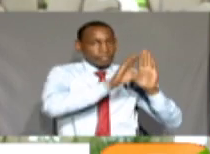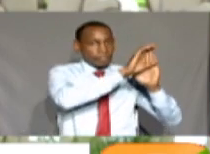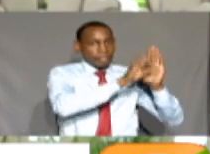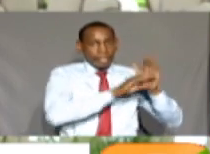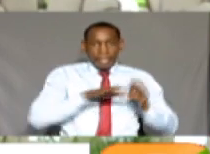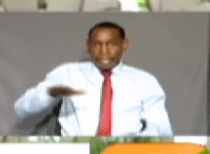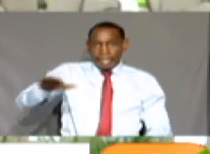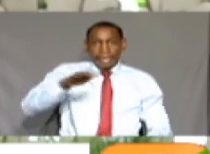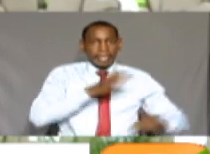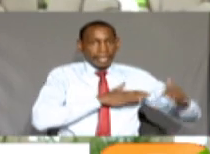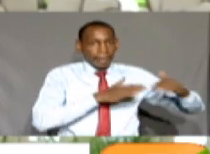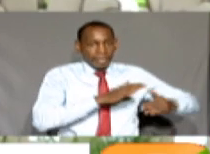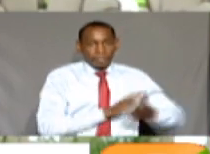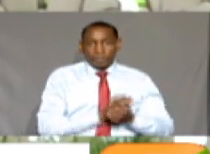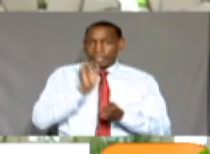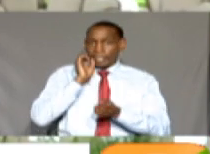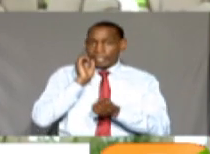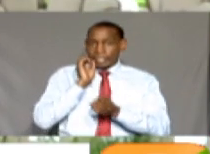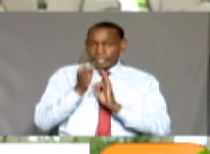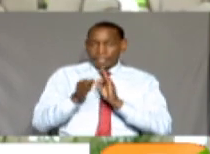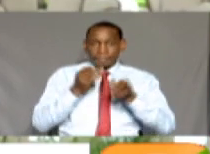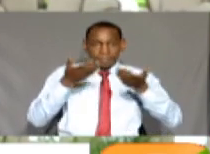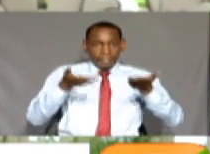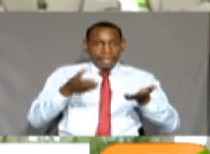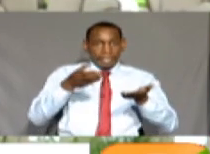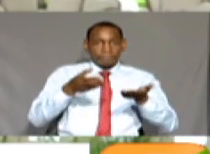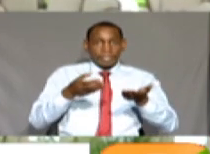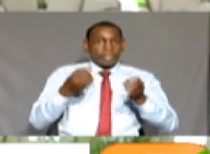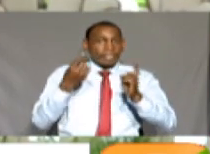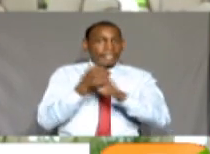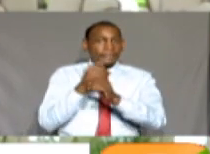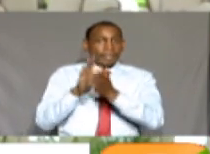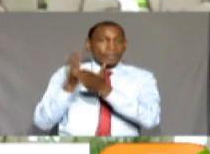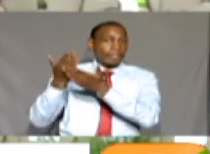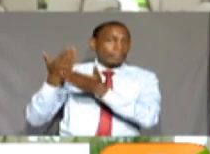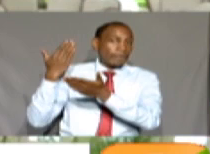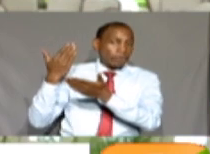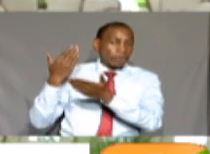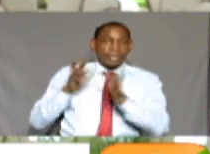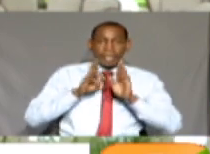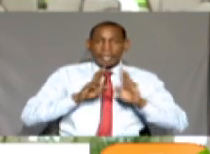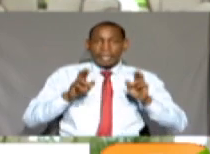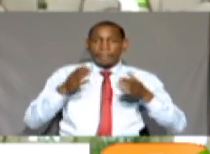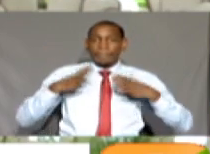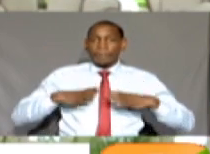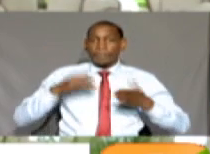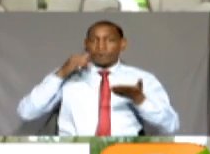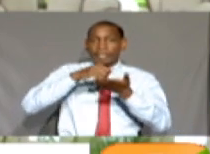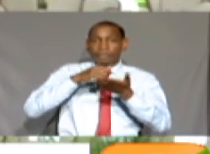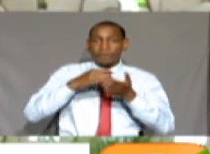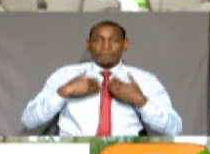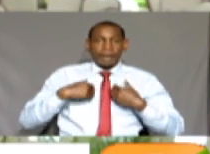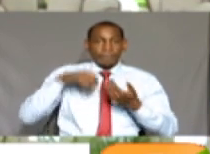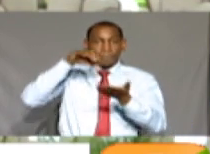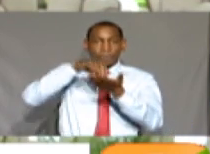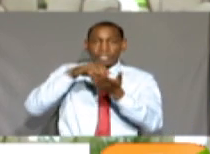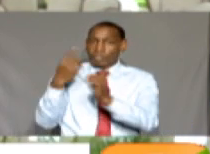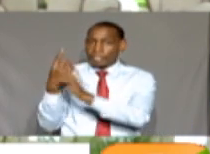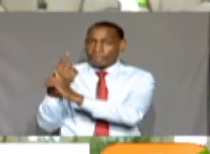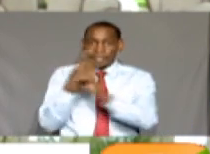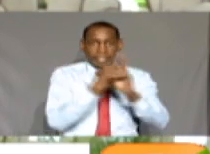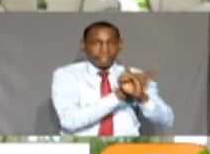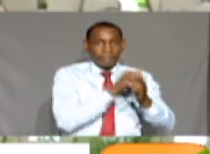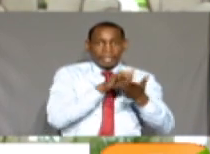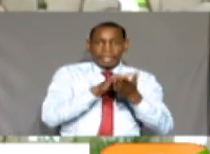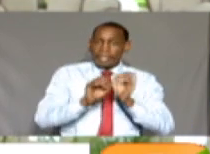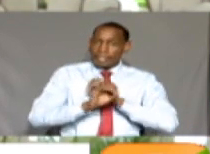ukumbi huu wa Bomas, na japo safari hii sio kama ya viwango vya hapo awali, tayari wahusika wameanza kuchukua misimamo mikali mikali ambayo